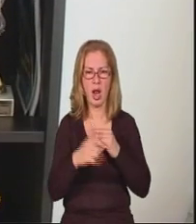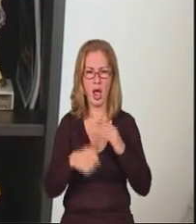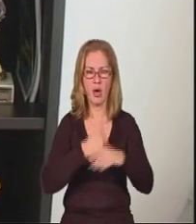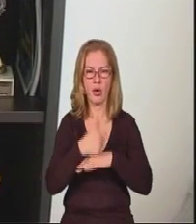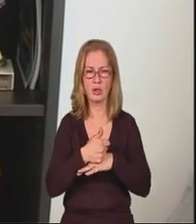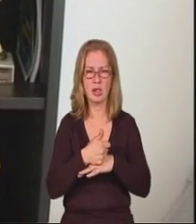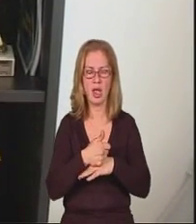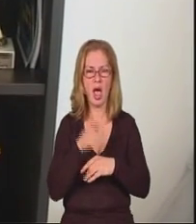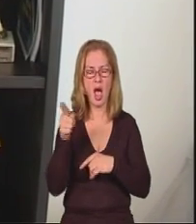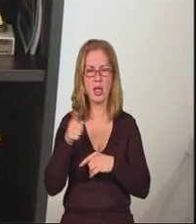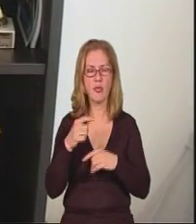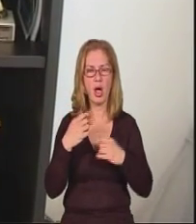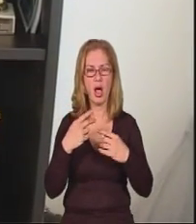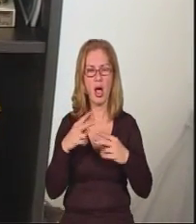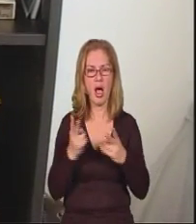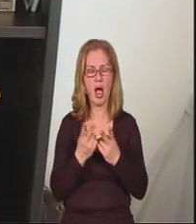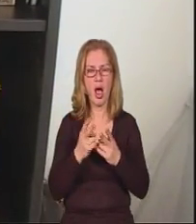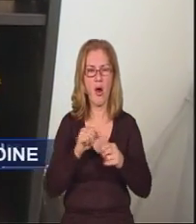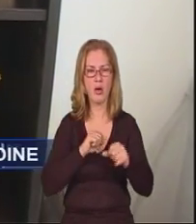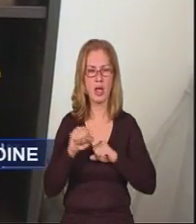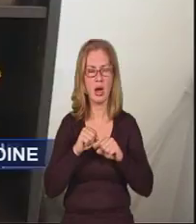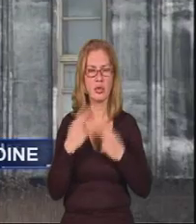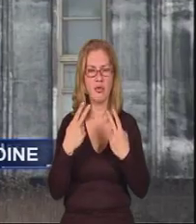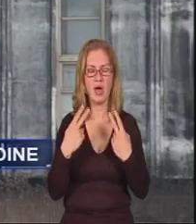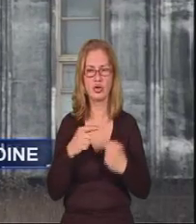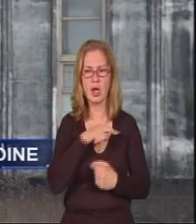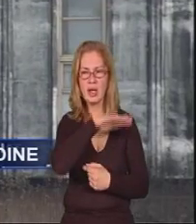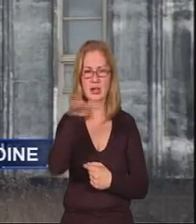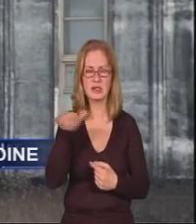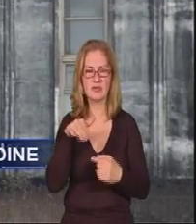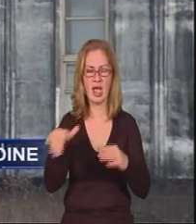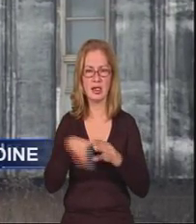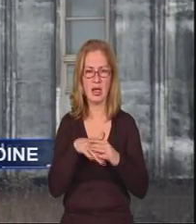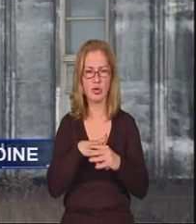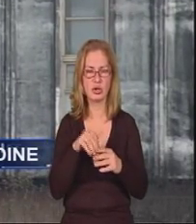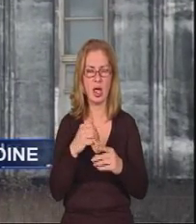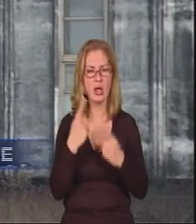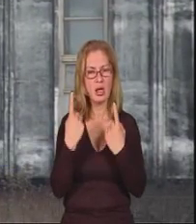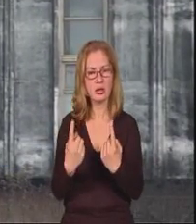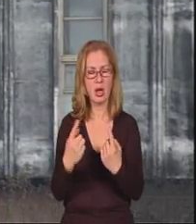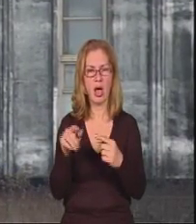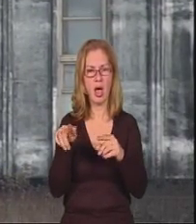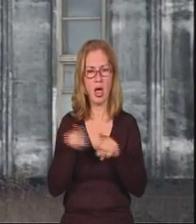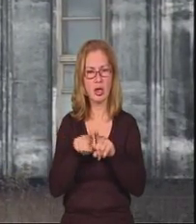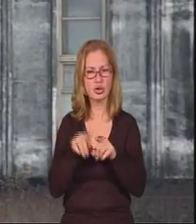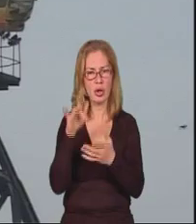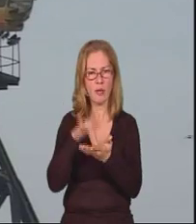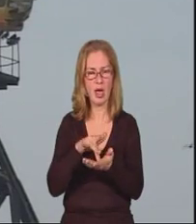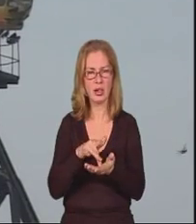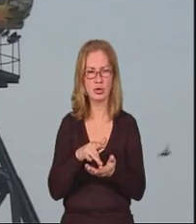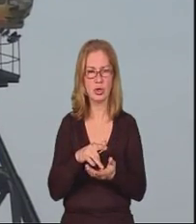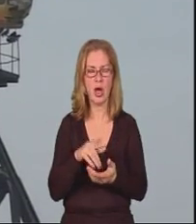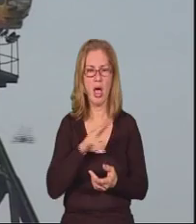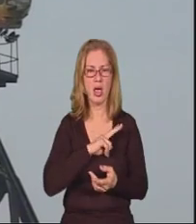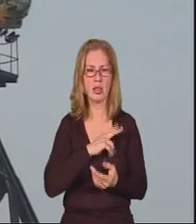da je za njega kao direktora najvažnije da svi zaposleni zadrže svoje radne mesta kao i da plate ostanu na istom nivou. Zašto će se